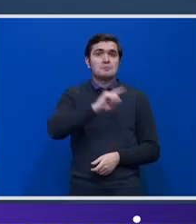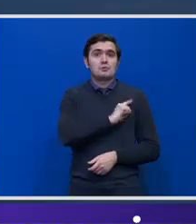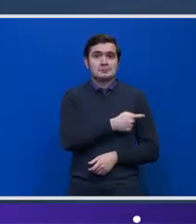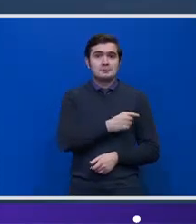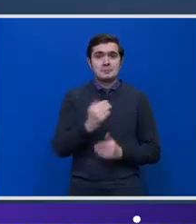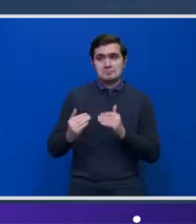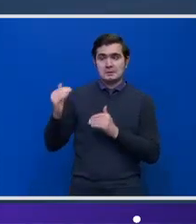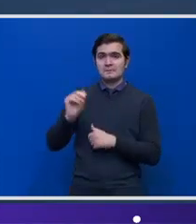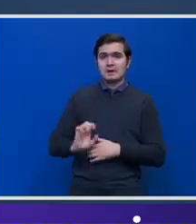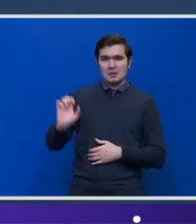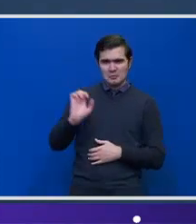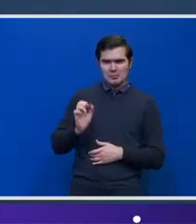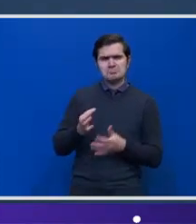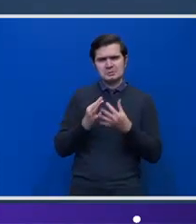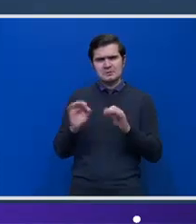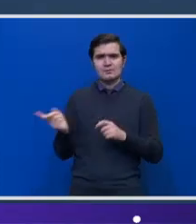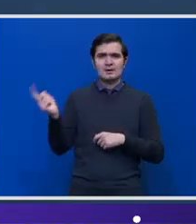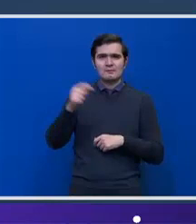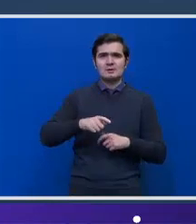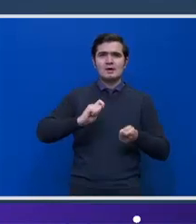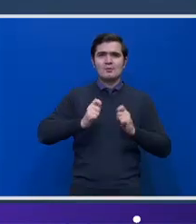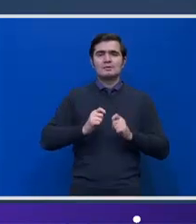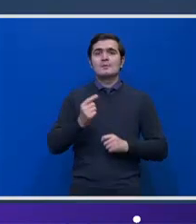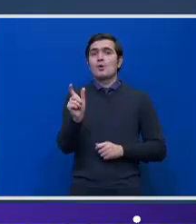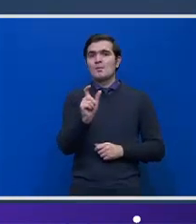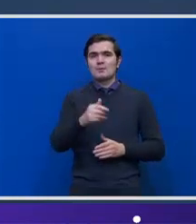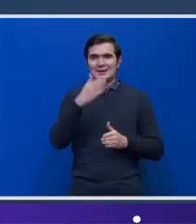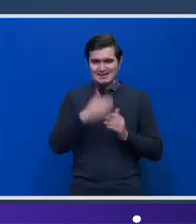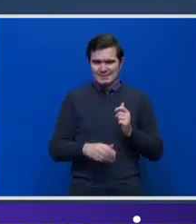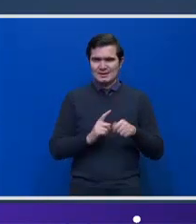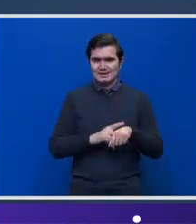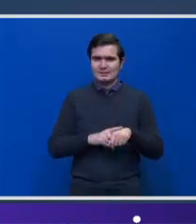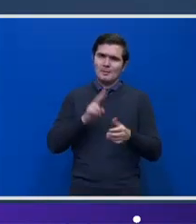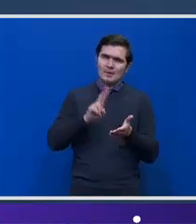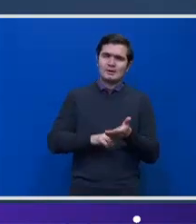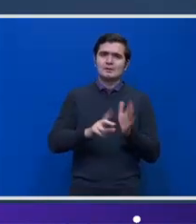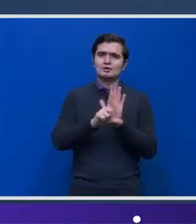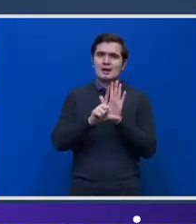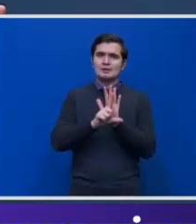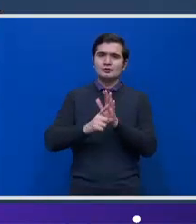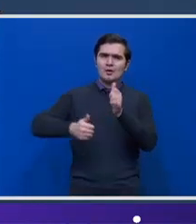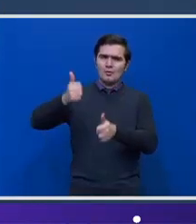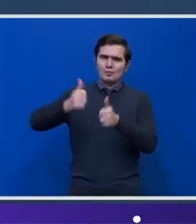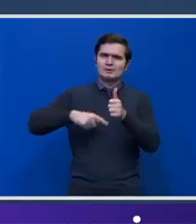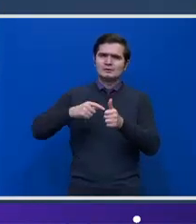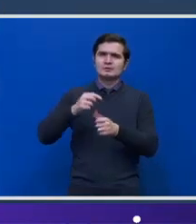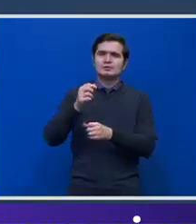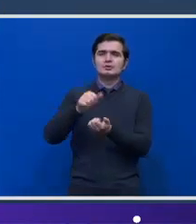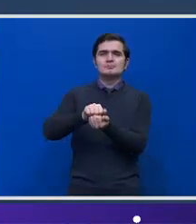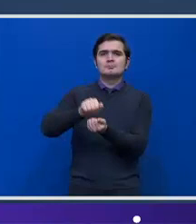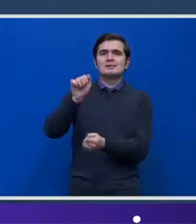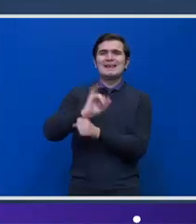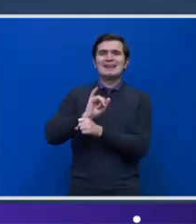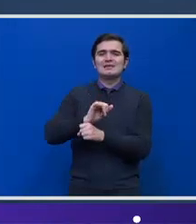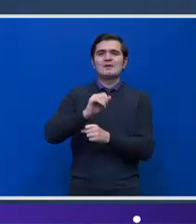nivel european să permite revenirea la o piață reglementată? Pe o perioadă limitată de timp, aplicând și legea concurenței, avem și directiva 944 care am